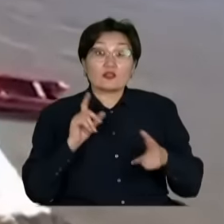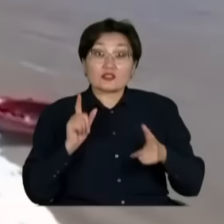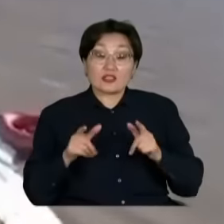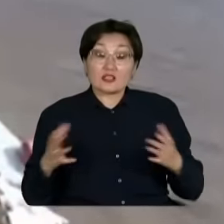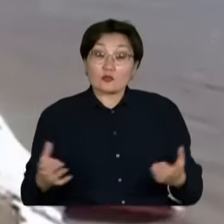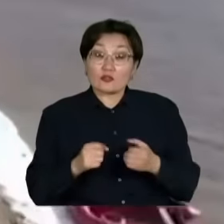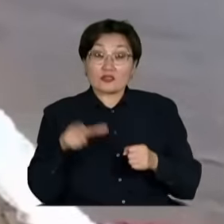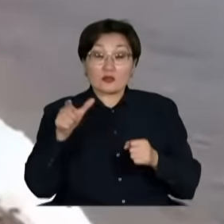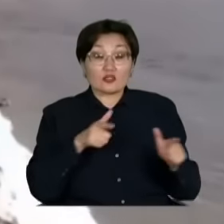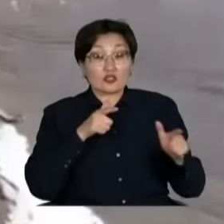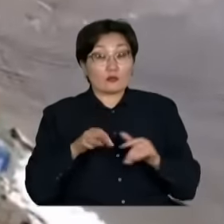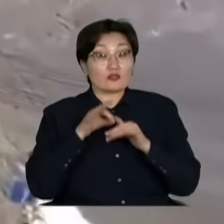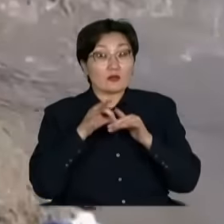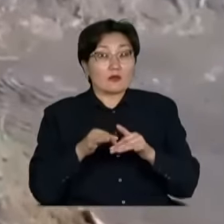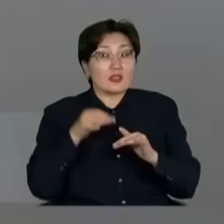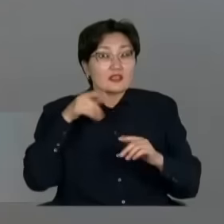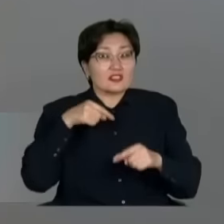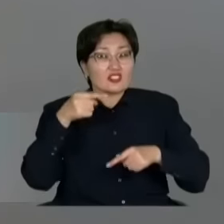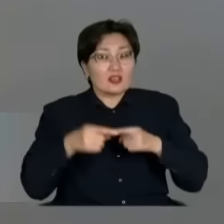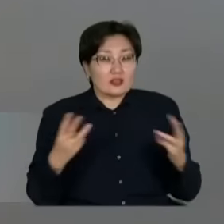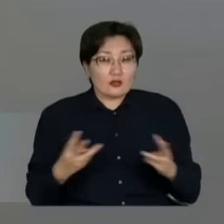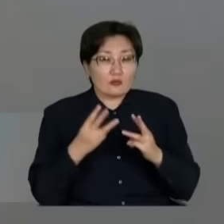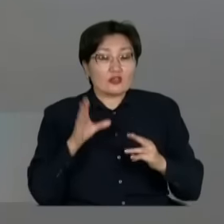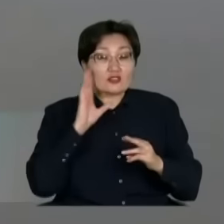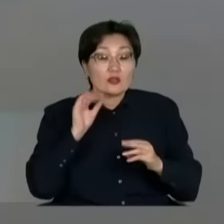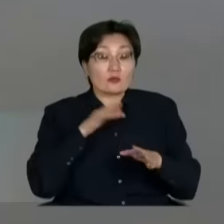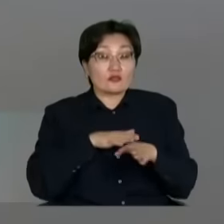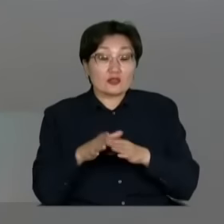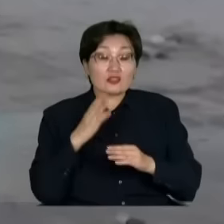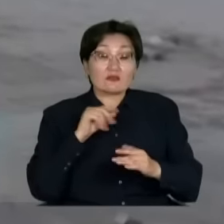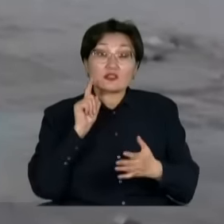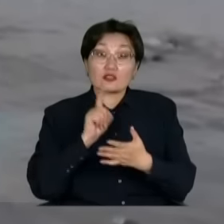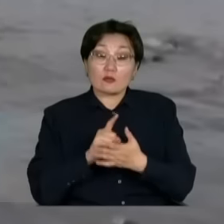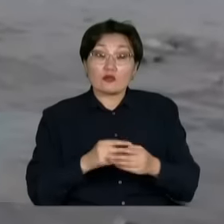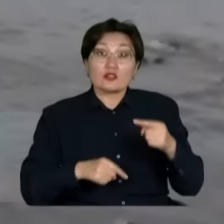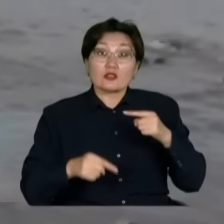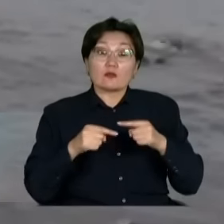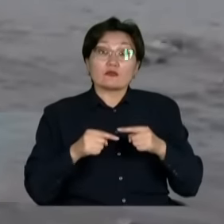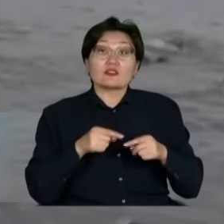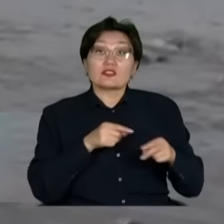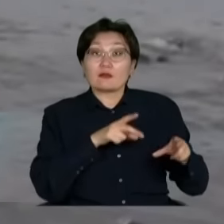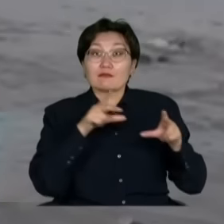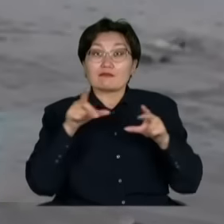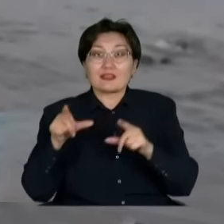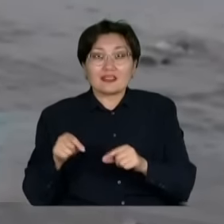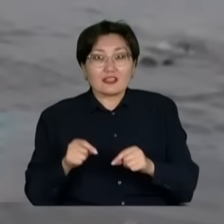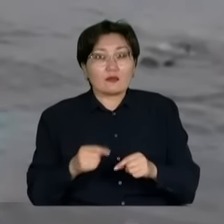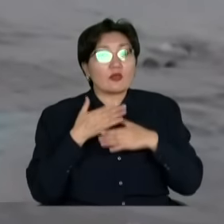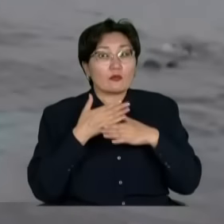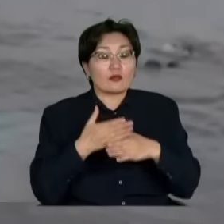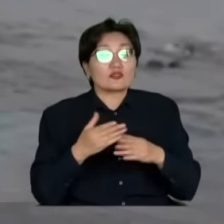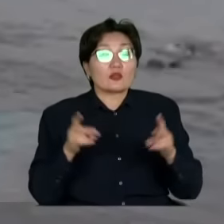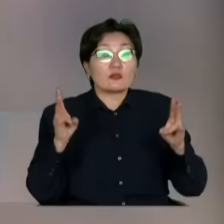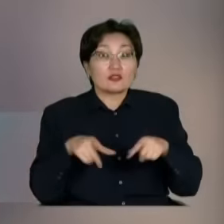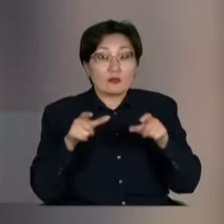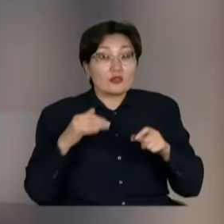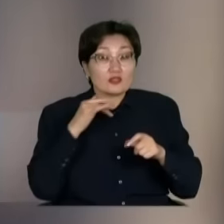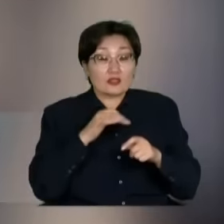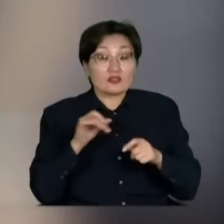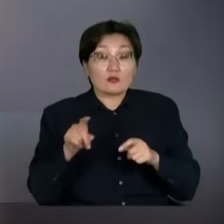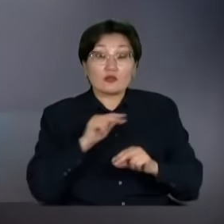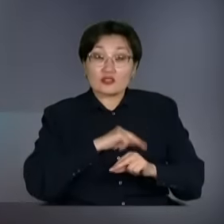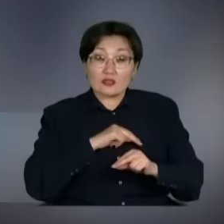Спасатель готов пройти сквоз Ого и воду свой долг и Прийти на помощь терпящим бедствия в период паводков Многие из